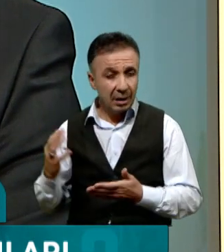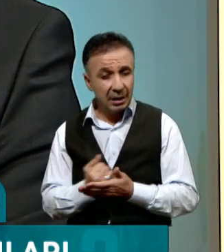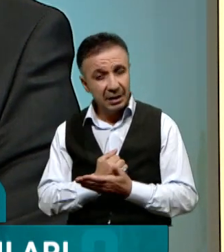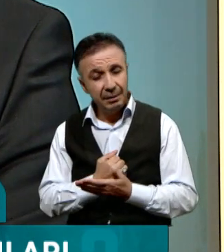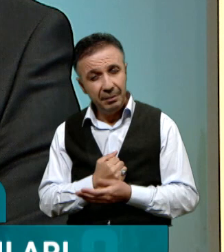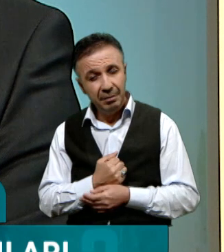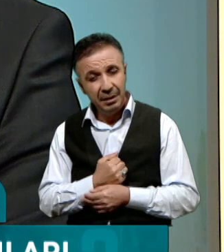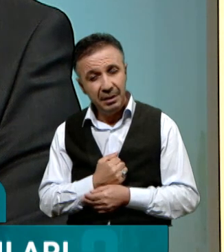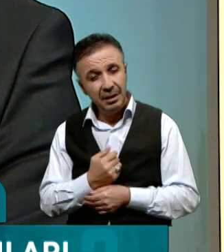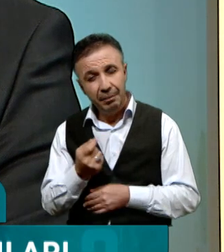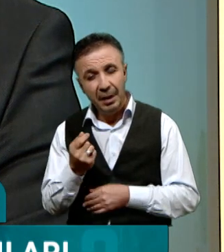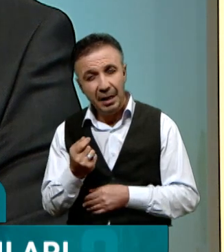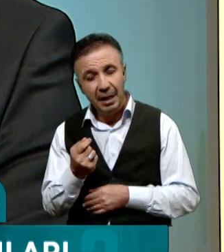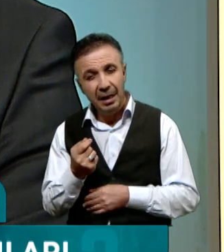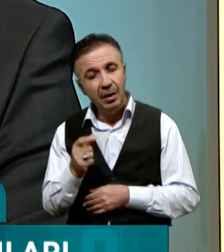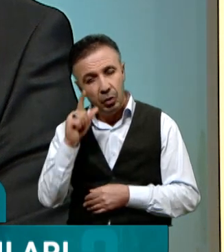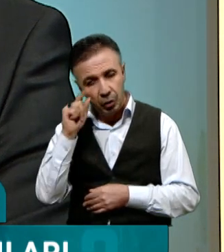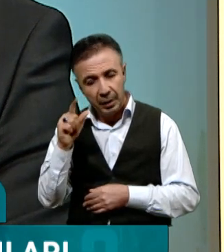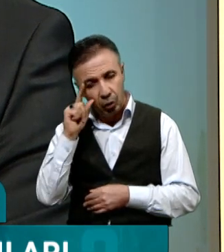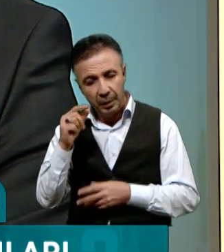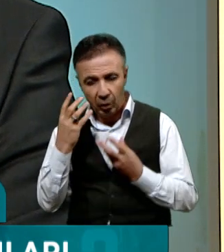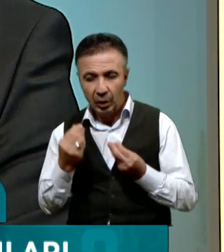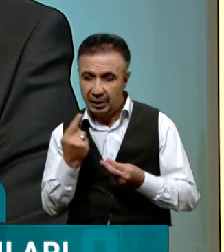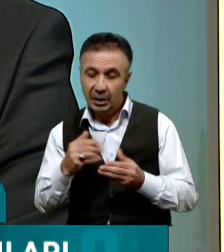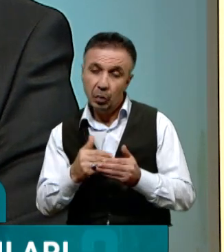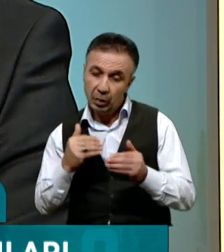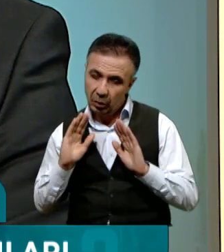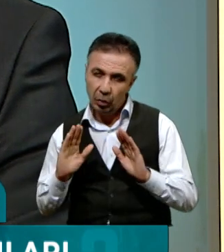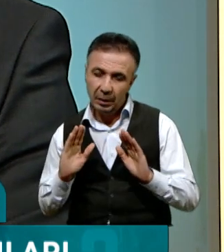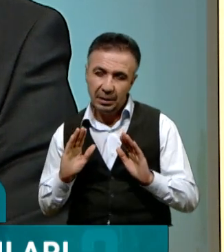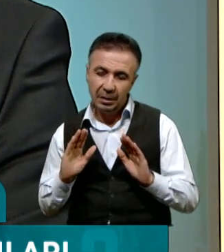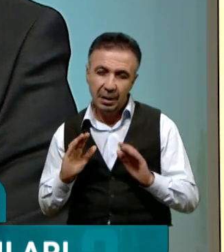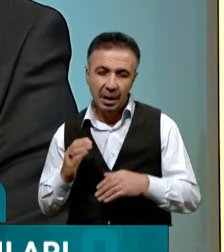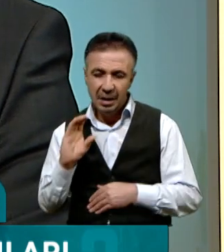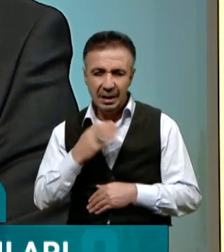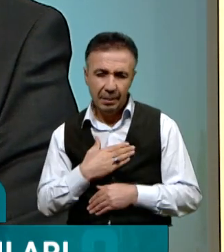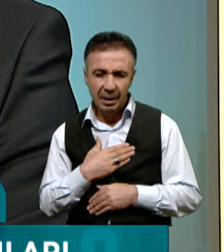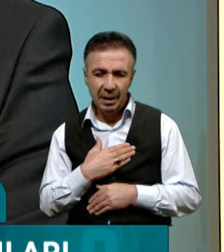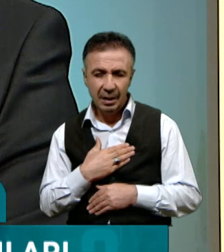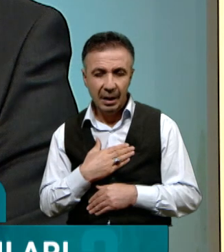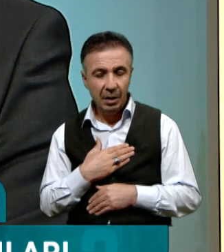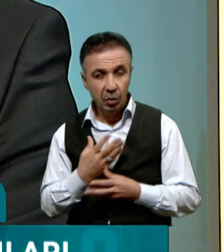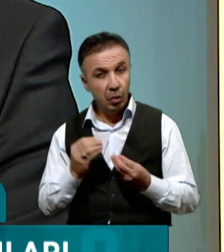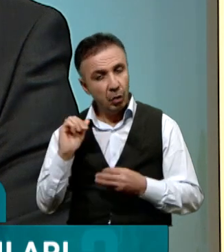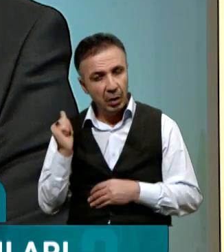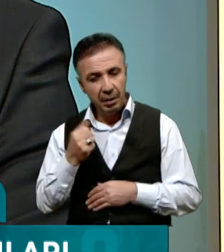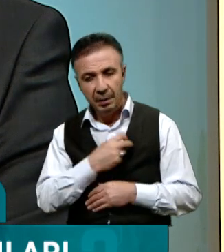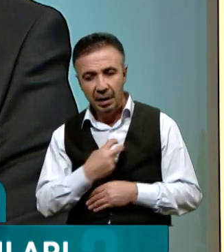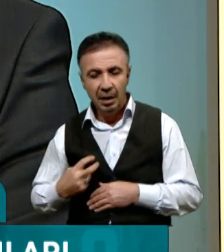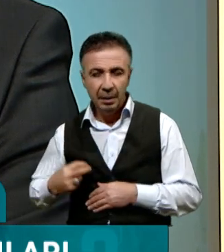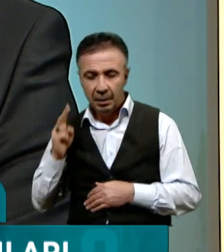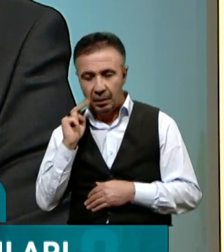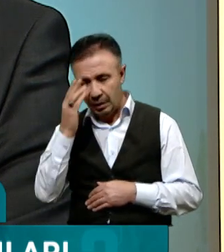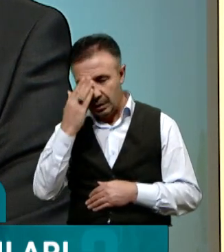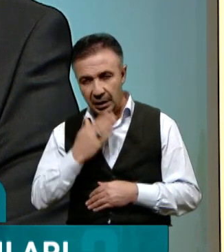nedir? Şüphelidir. Şüphelilerden de uzak durmak hem bizim dinimiz hem değerlerimiz açısından önemlidir. Çünkü Peygamber aleyhissalatü vesselam ne